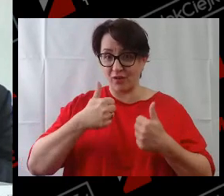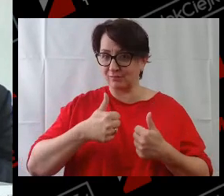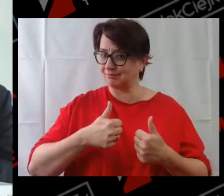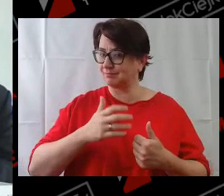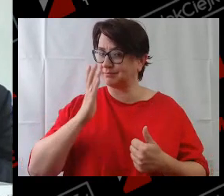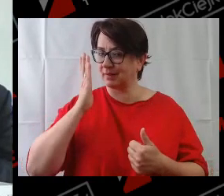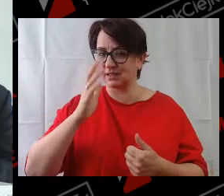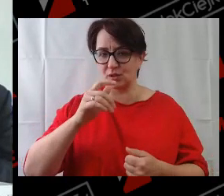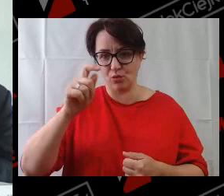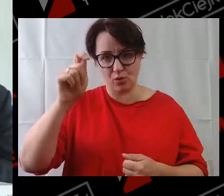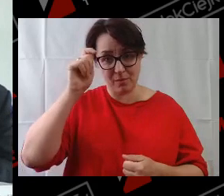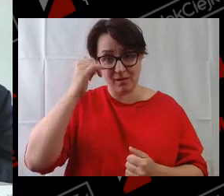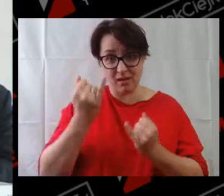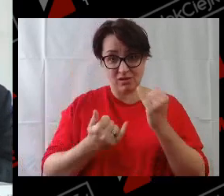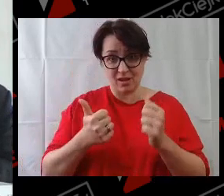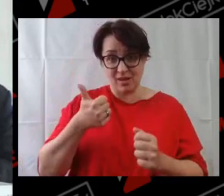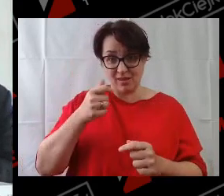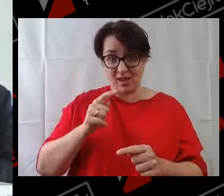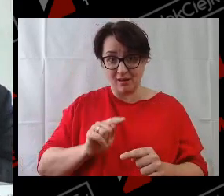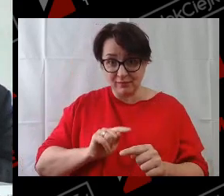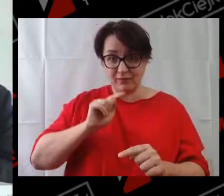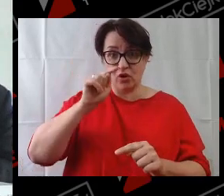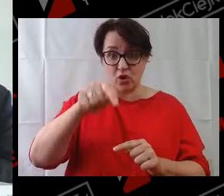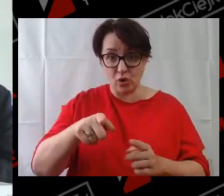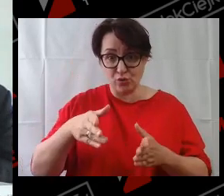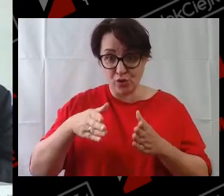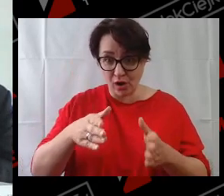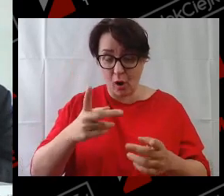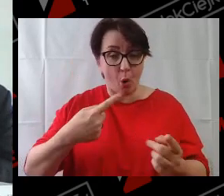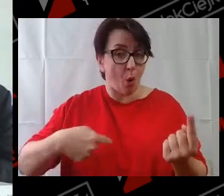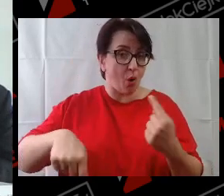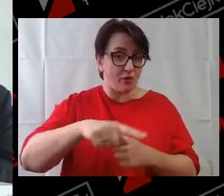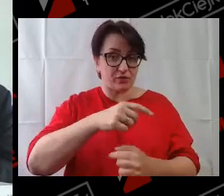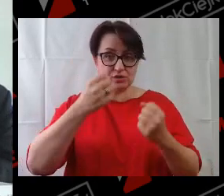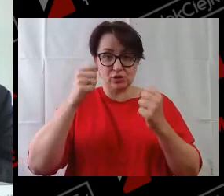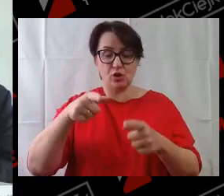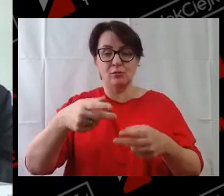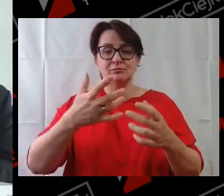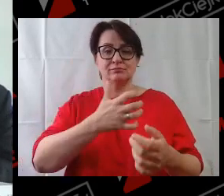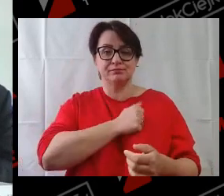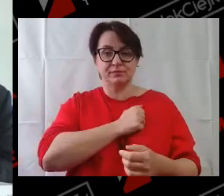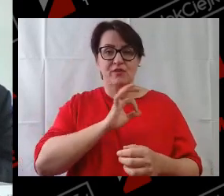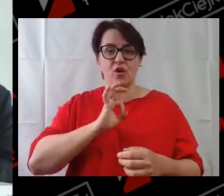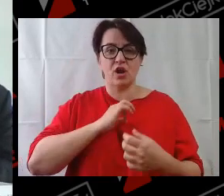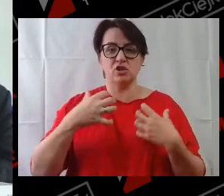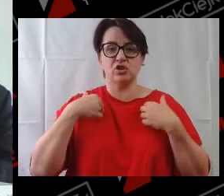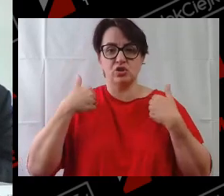ścieżkę specjalnie nie ma już odwrotu tego to pozostanie w tym życiorysie